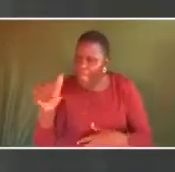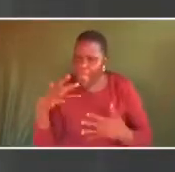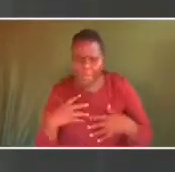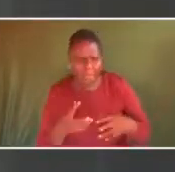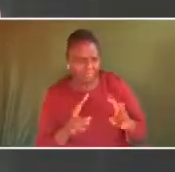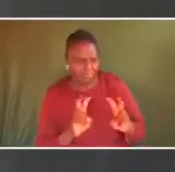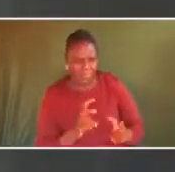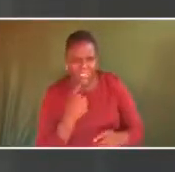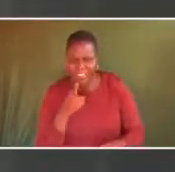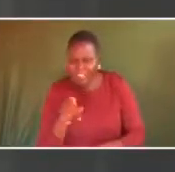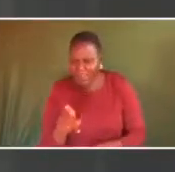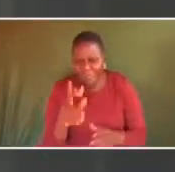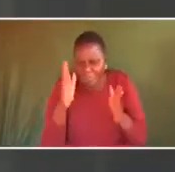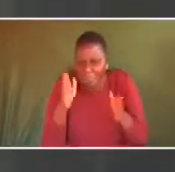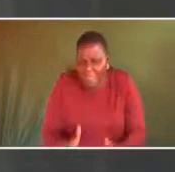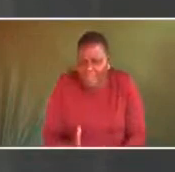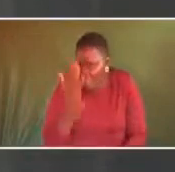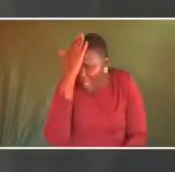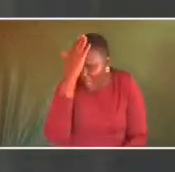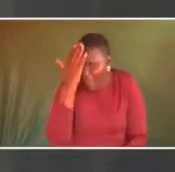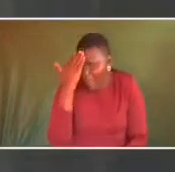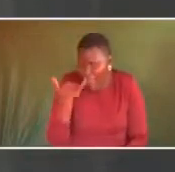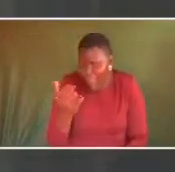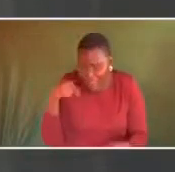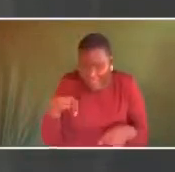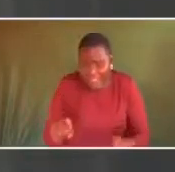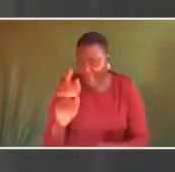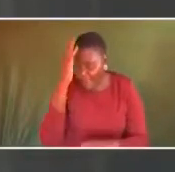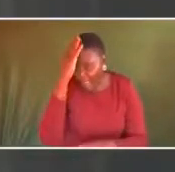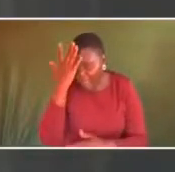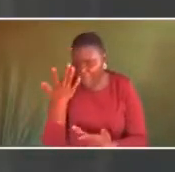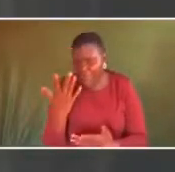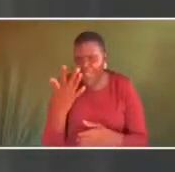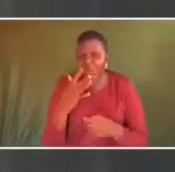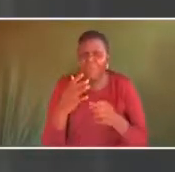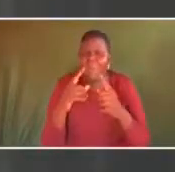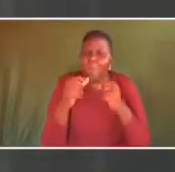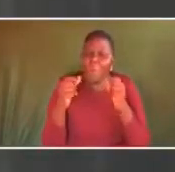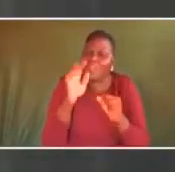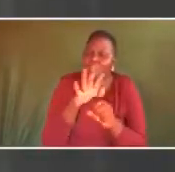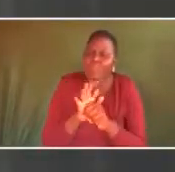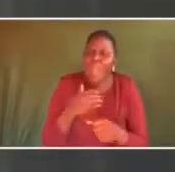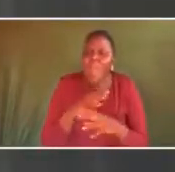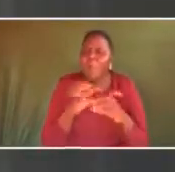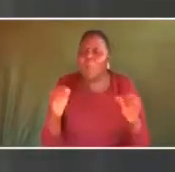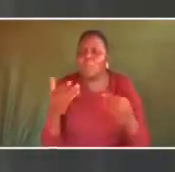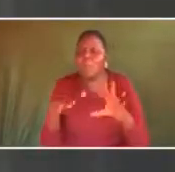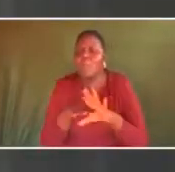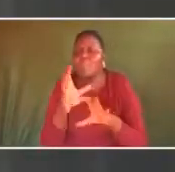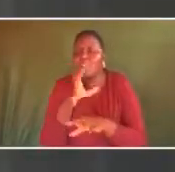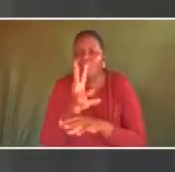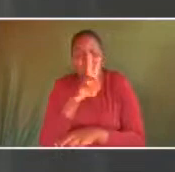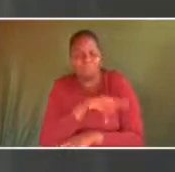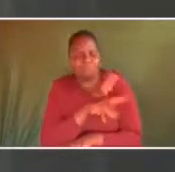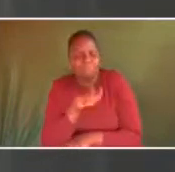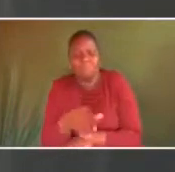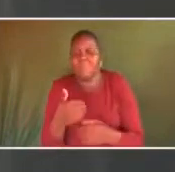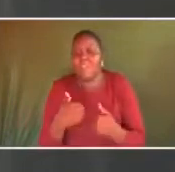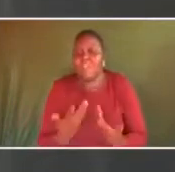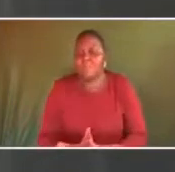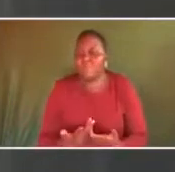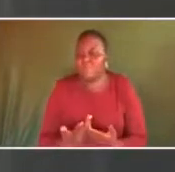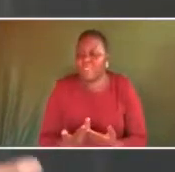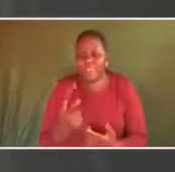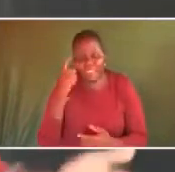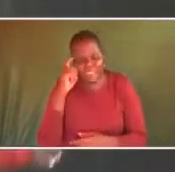kwa sababu yeye ni mpole, kwa sababu yeye ni humble, kwa sababu hana maneno mingi anaenda kanisani, wanamdharau zaidi.